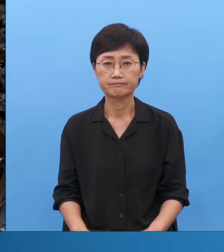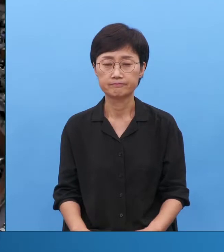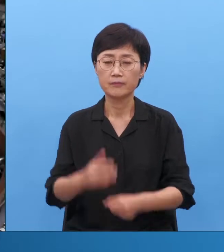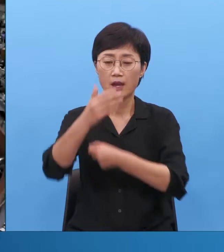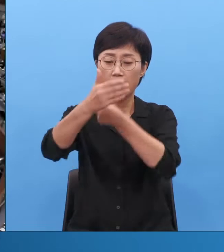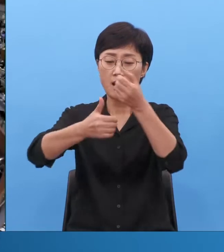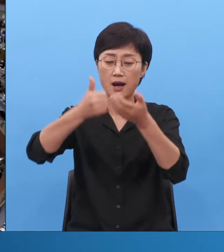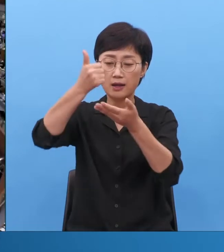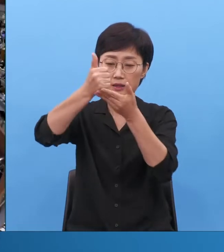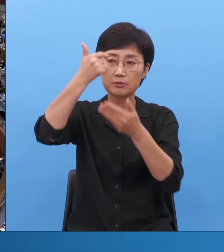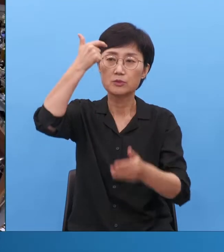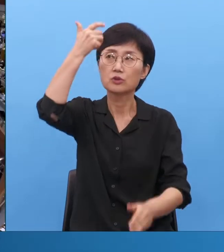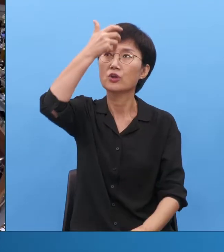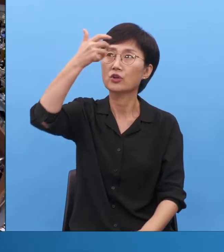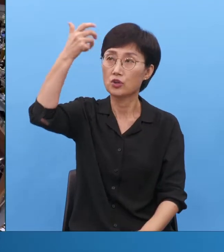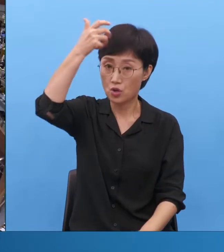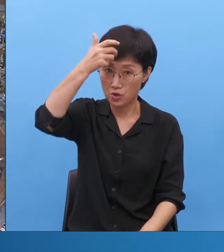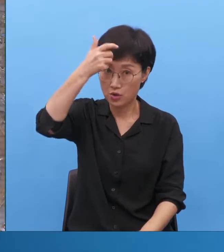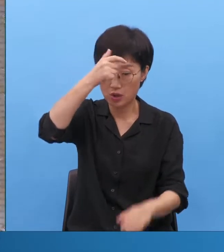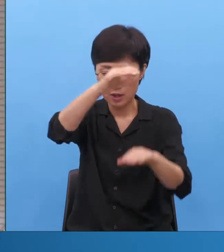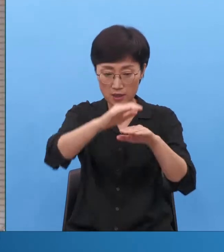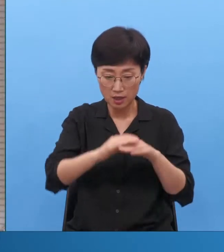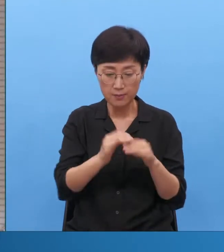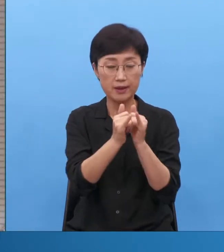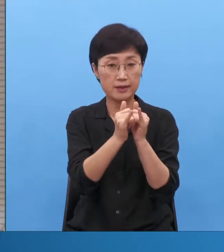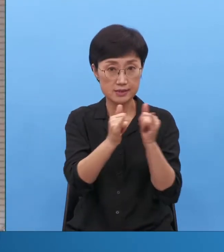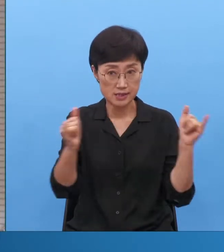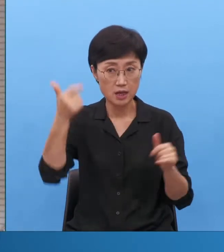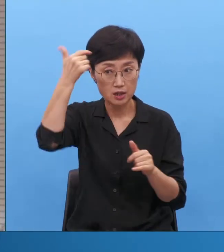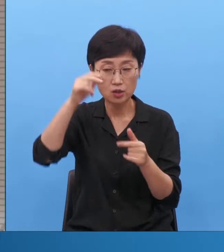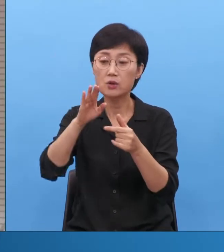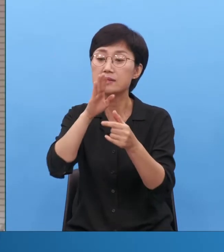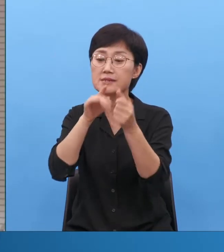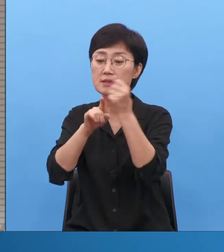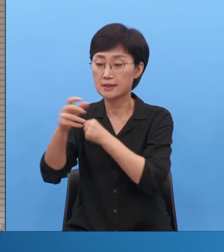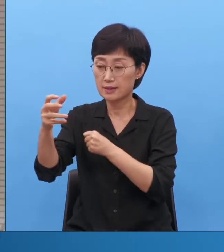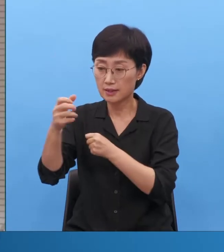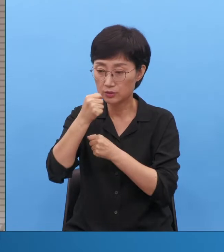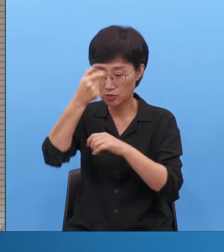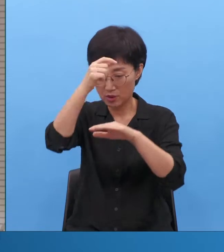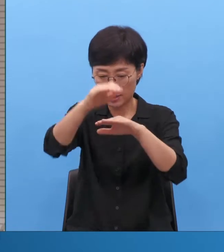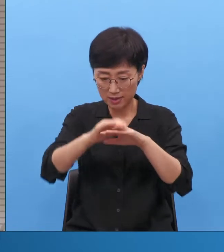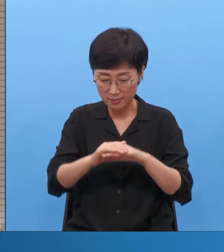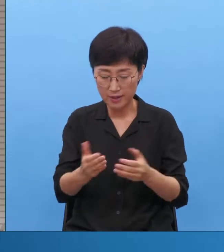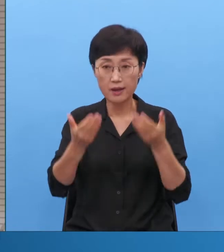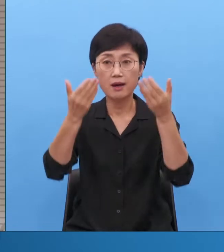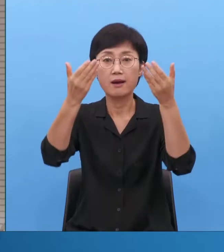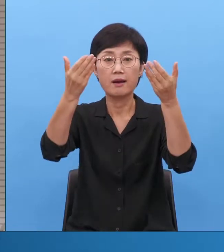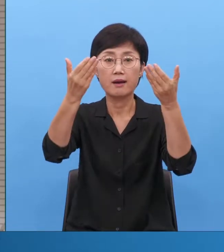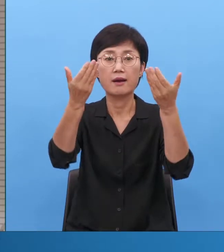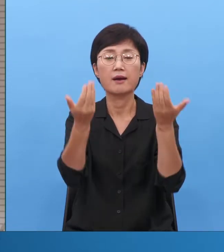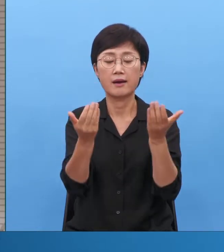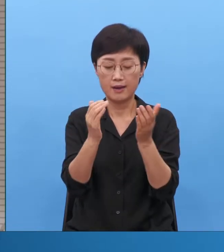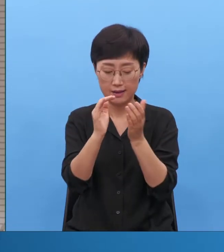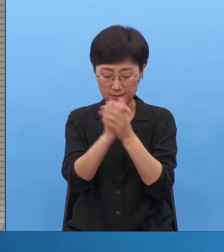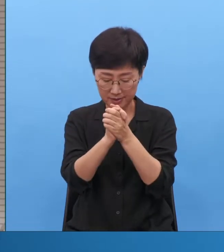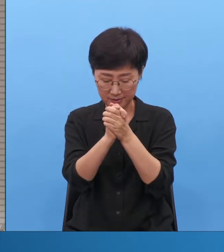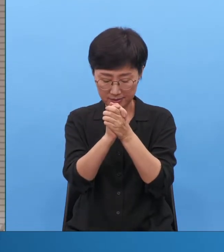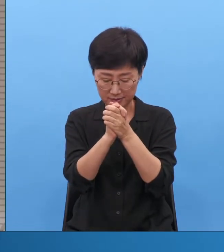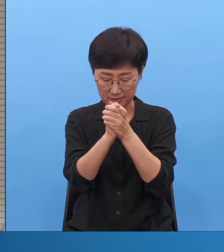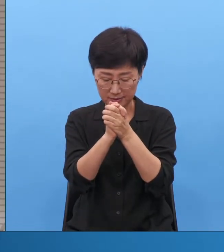하나님은 영이시니 예배하는 자가 영과 진리로 예배할지니라. God is spirit and his worshippers must worship in spirit and in